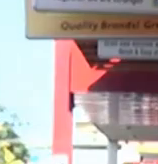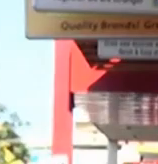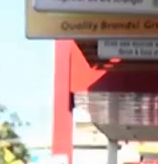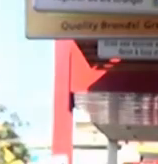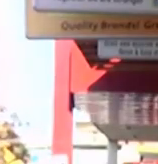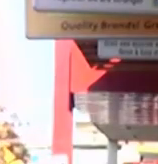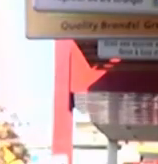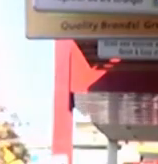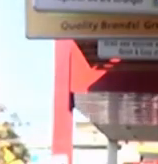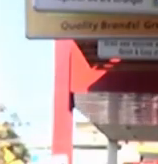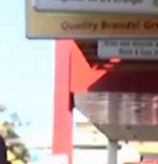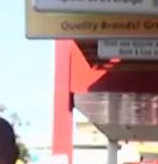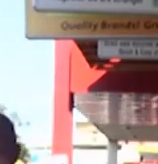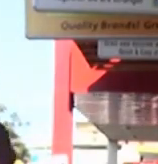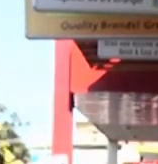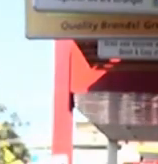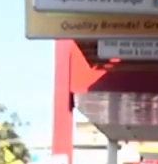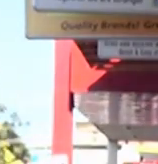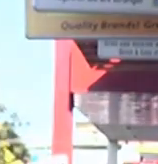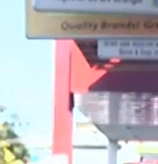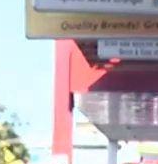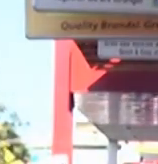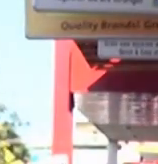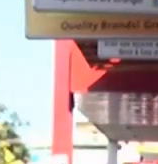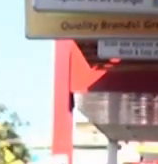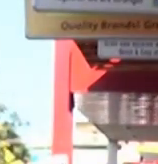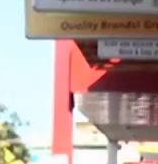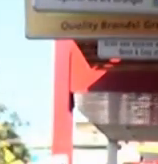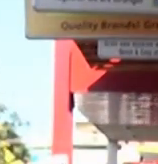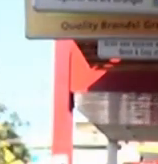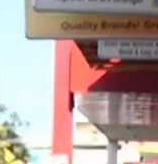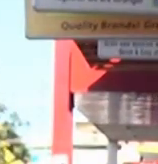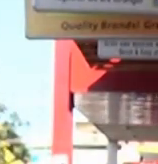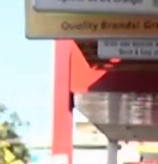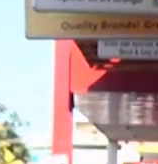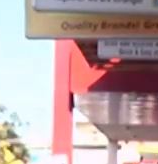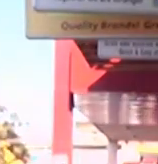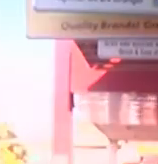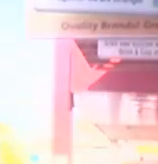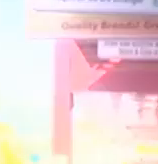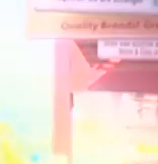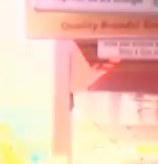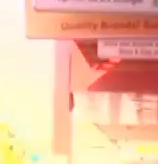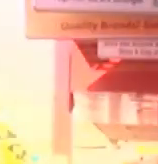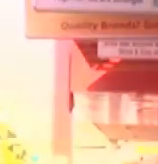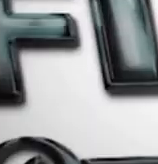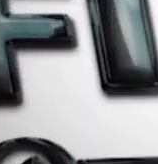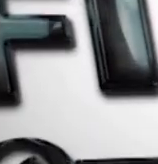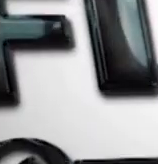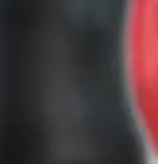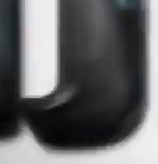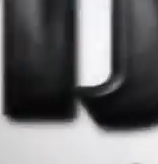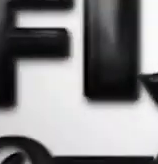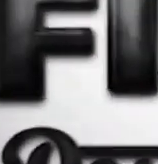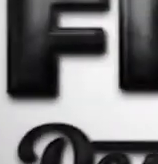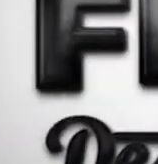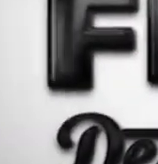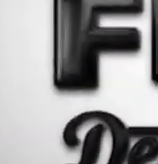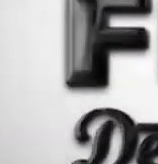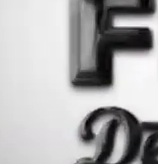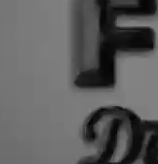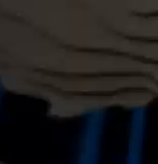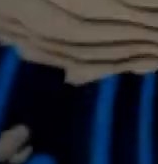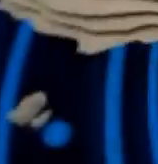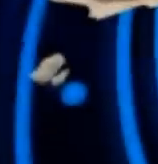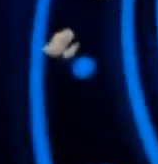मैं तो दिल्ली में रहता हूँ और रेडियो फीजी रोज सुनता हूँ। रेडियो फीजी 2 देश